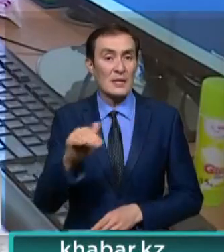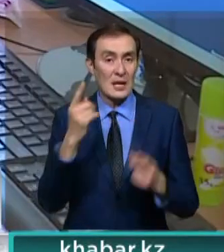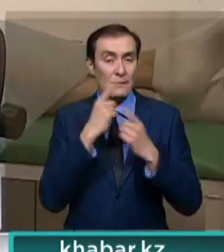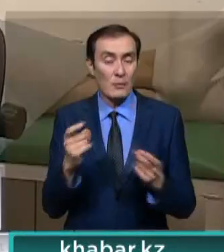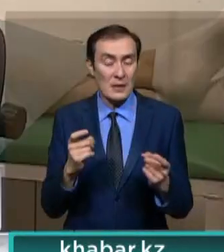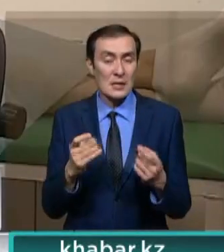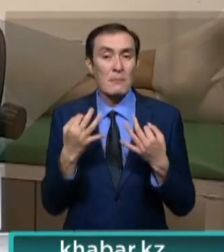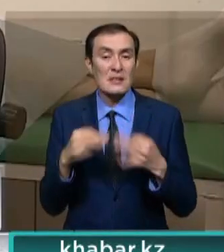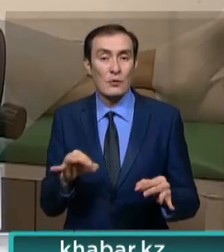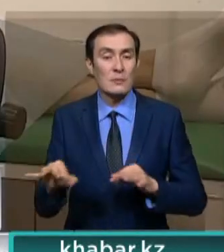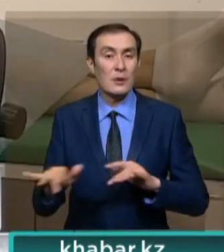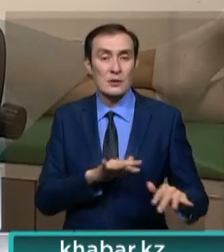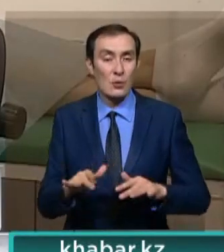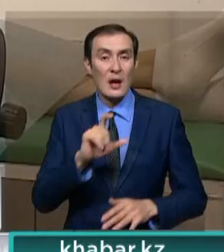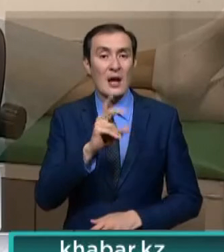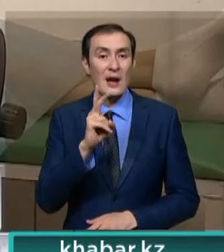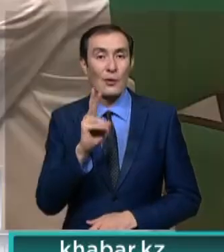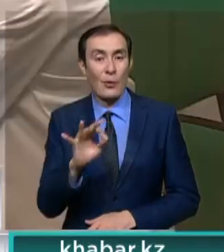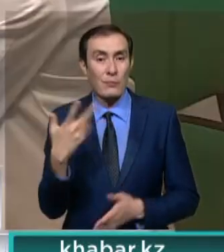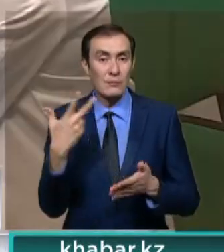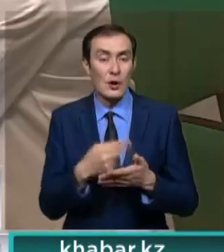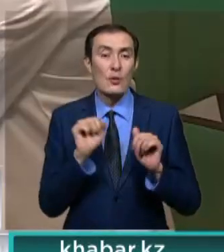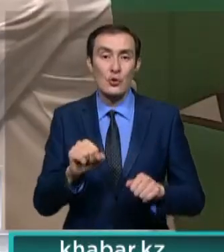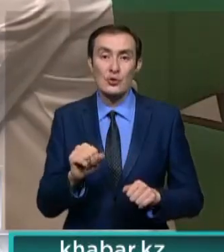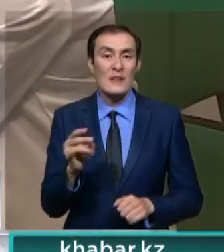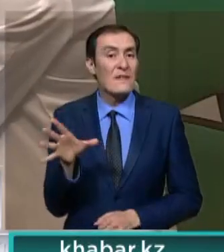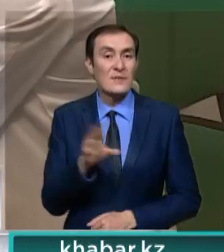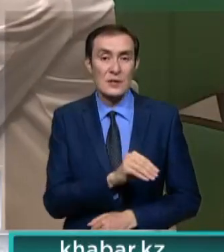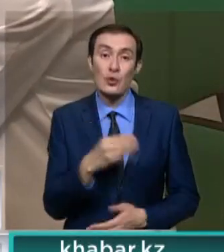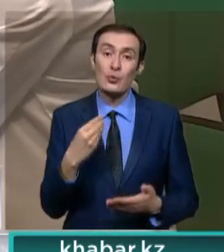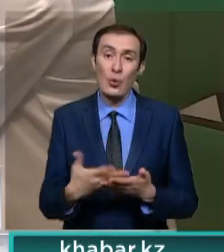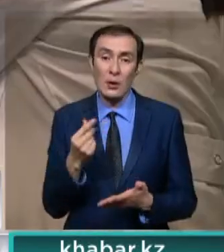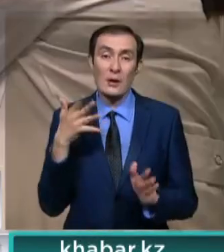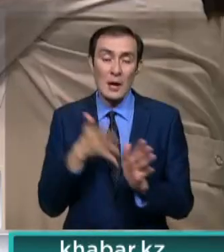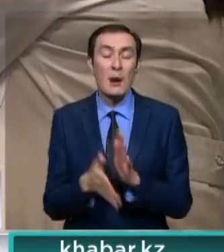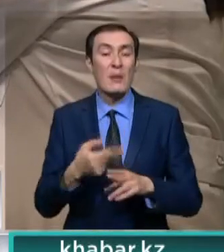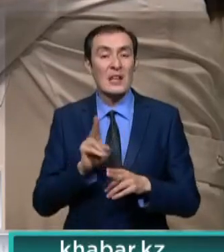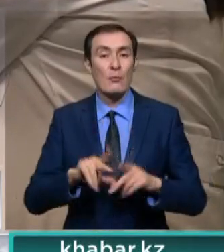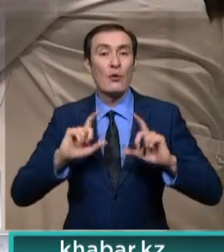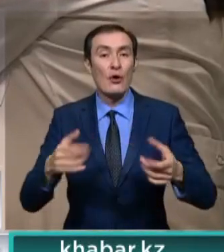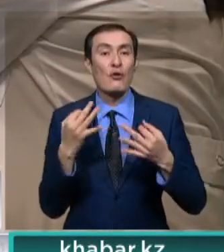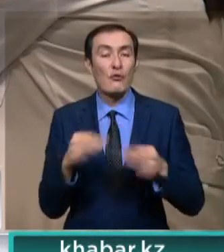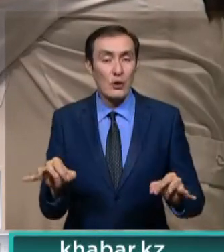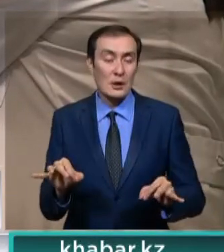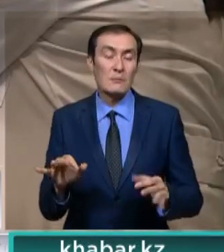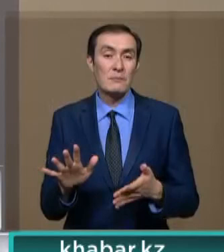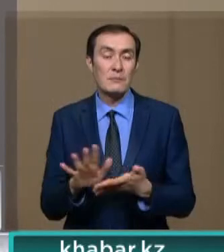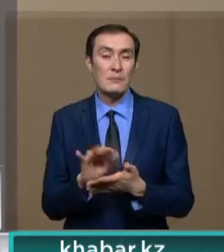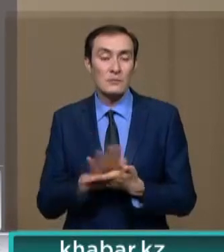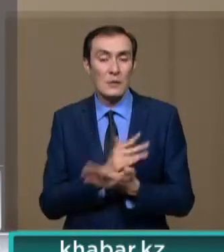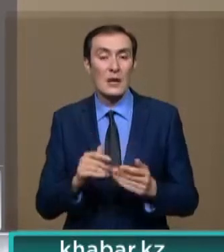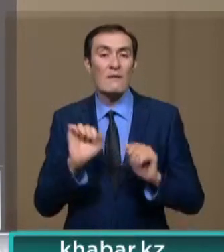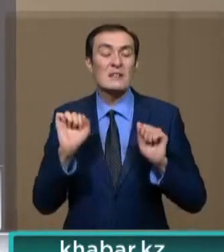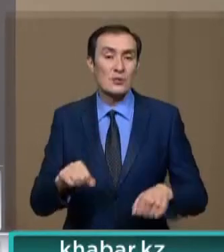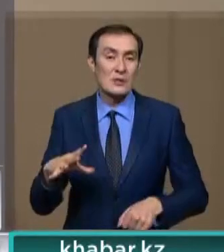данные. Позволить процедуру экстракорпорального оплодотворения может не каждый. Дорого. Потому квоты для многих бесплодных пар – последний